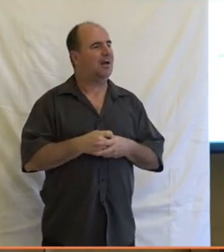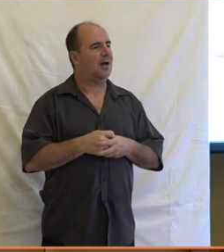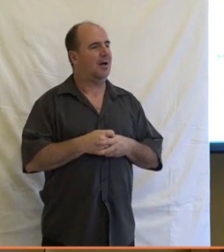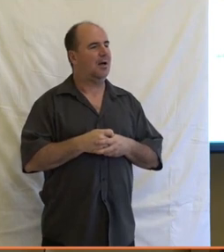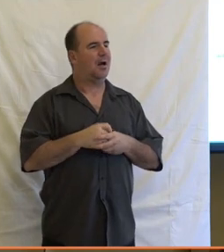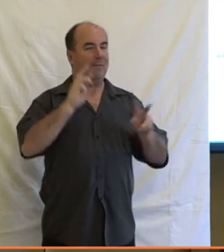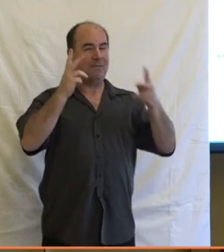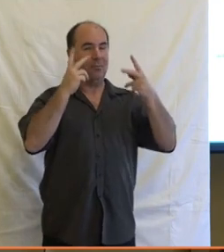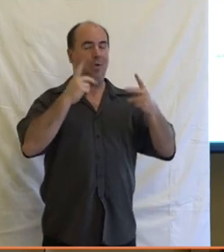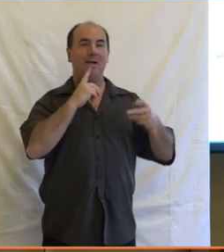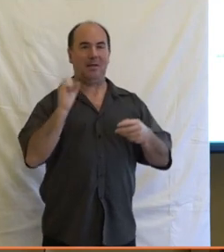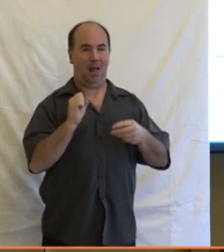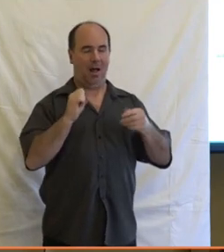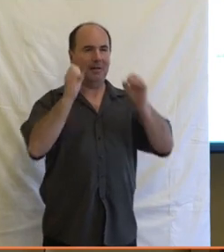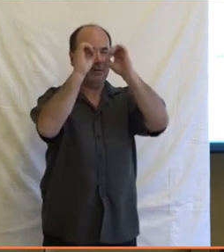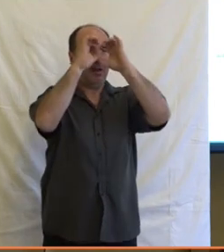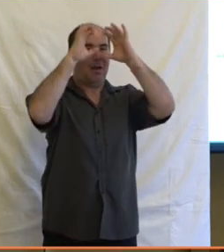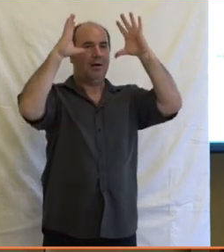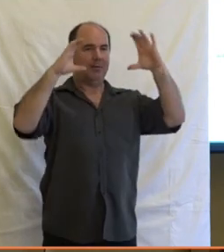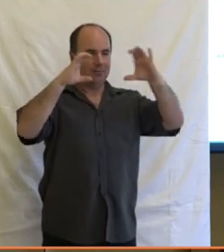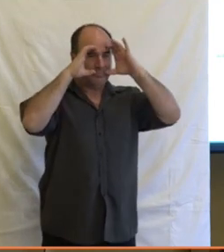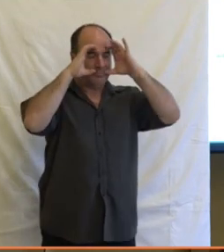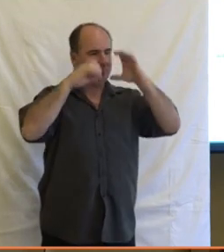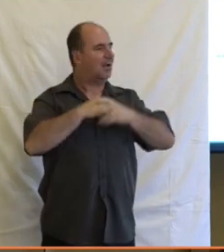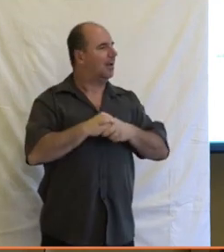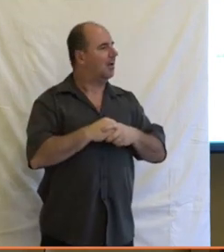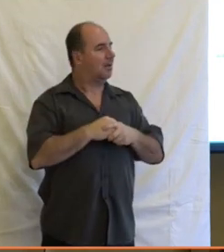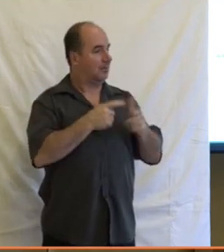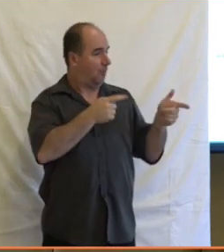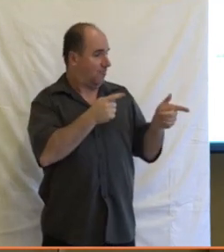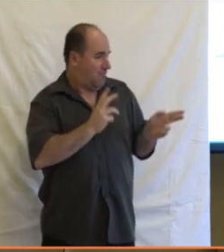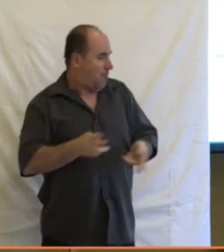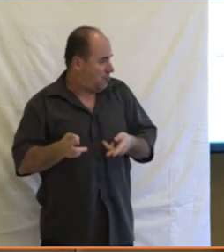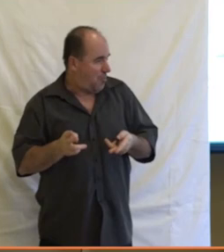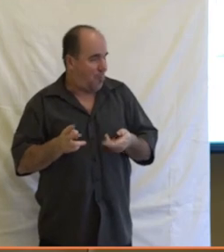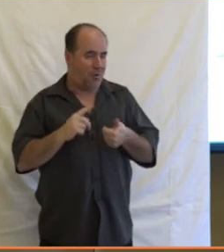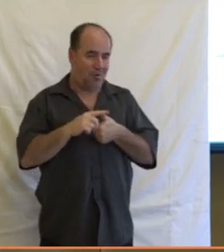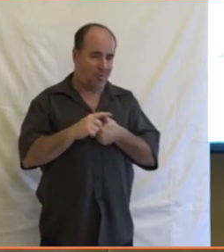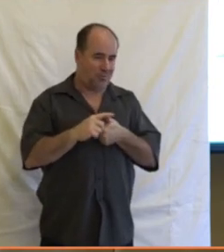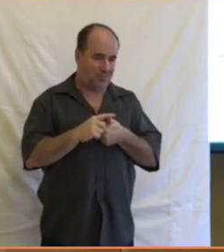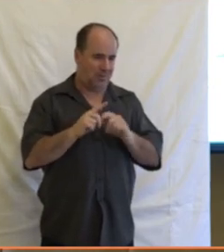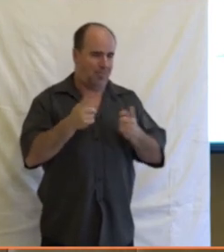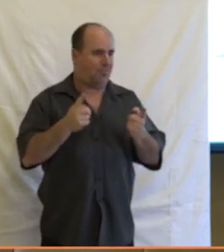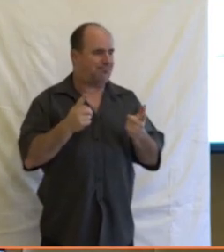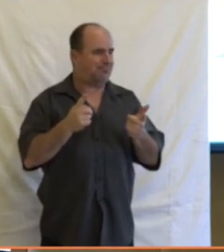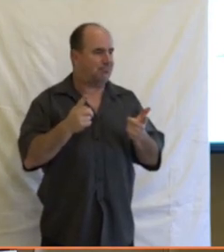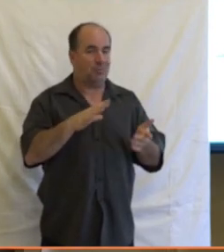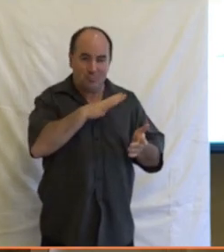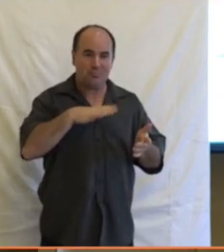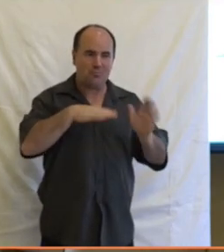že to vlastně jako převáží a stane se to ne jako nějakou možností, ale vlastně normou. Jinými slovy,